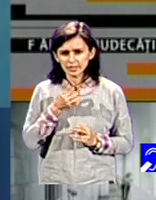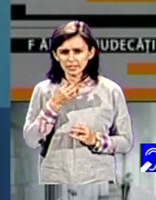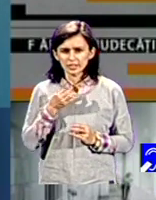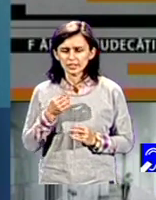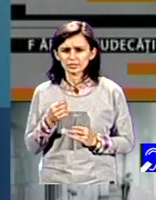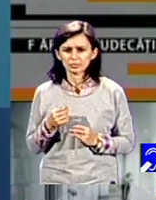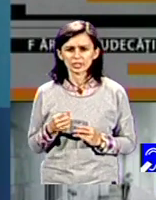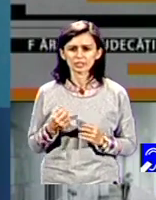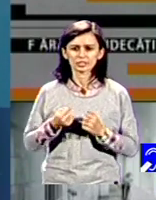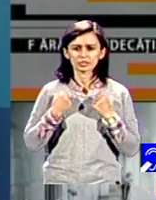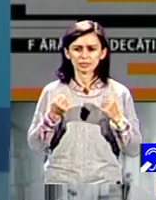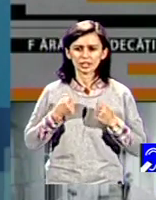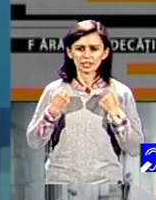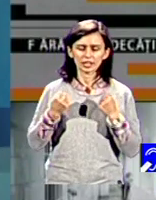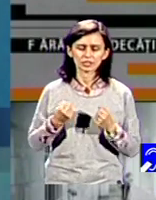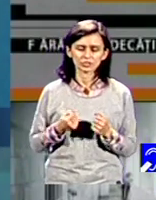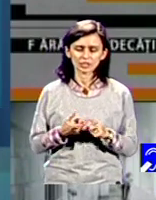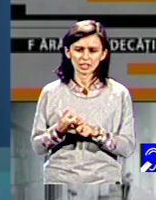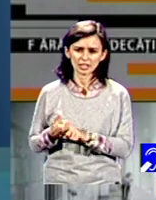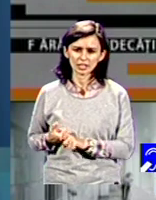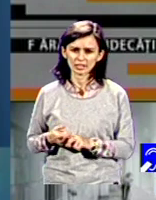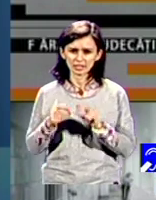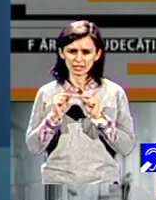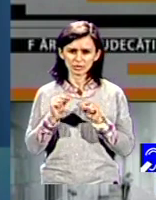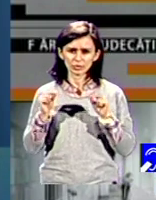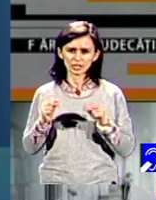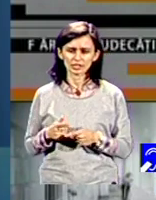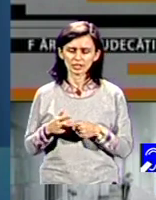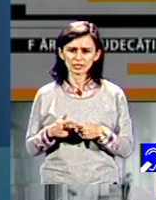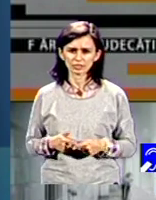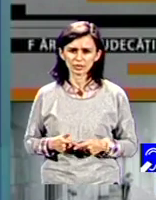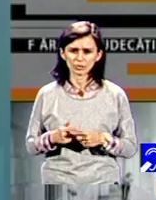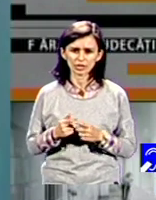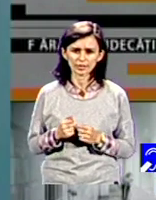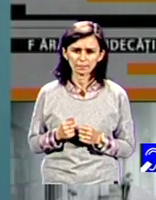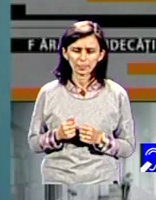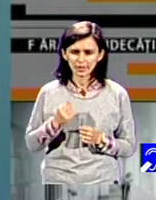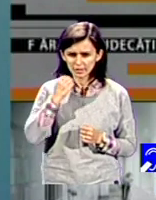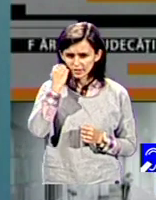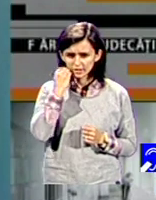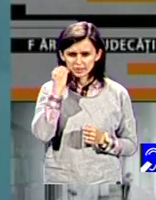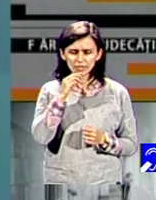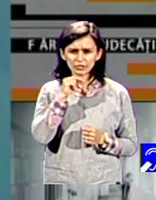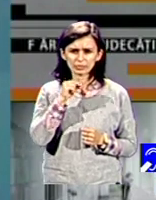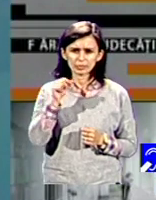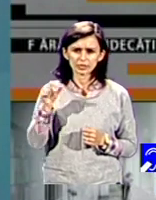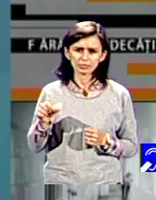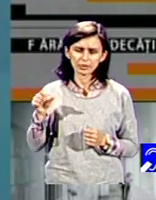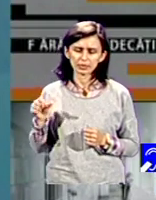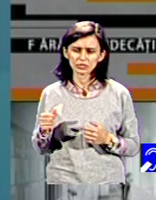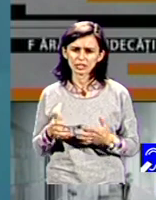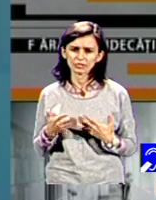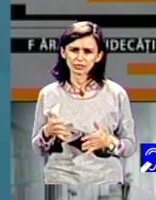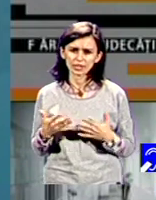controversate foarte controversate în ceea ce privește educația sexuală mai ales atunci când vorbim despre persoane vulnerabile când